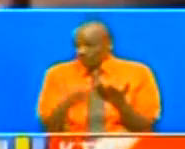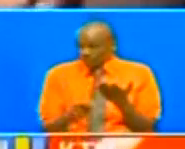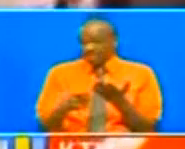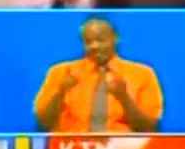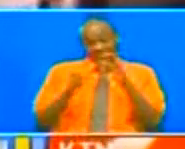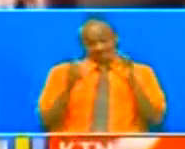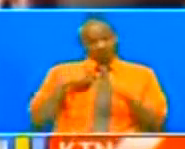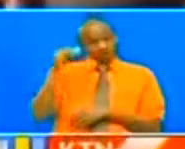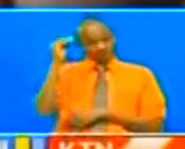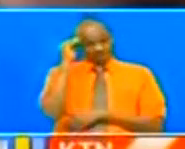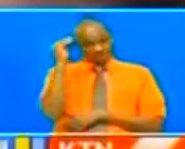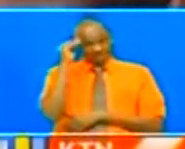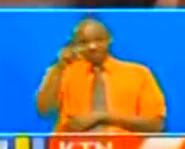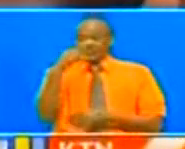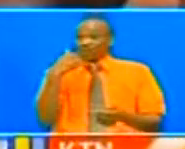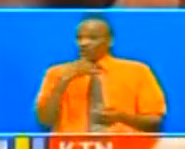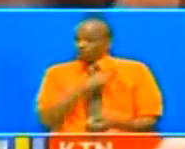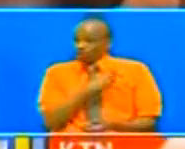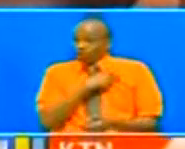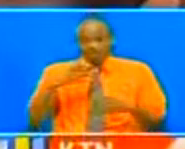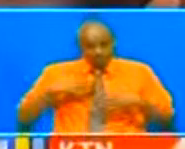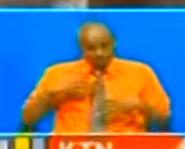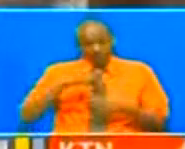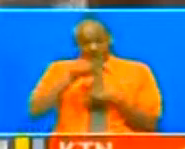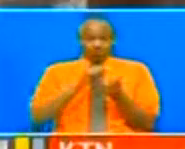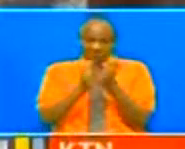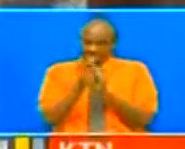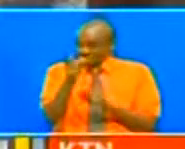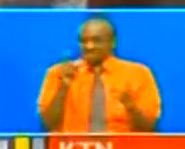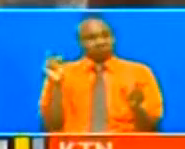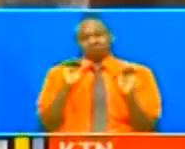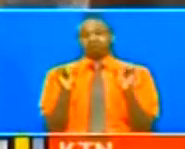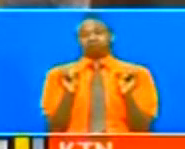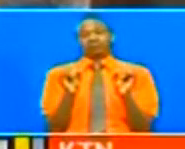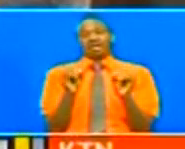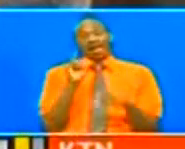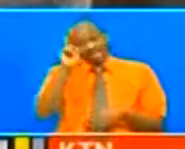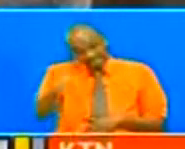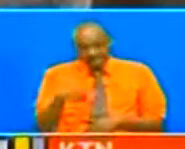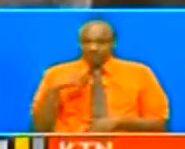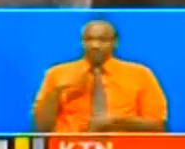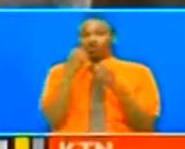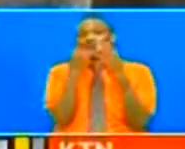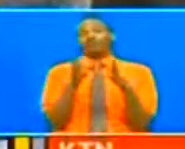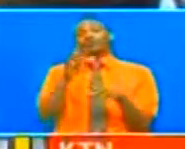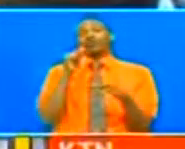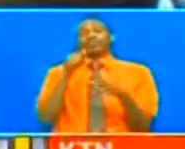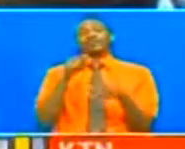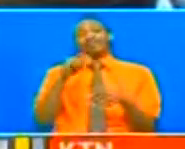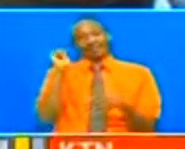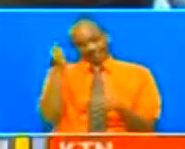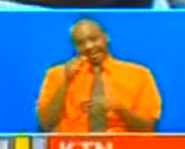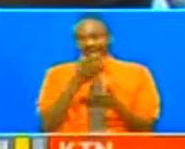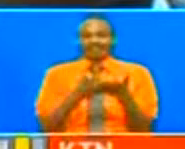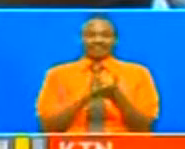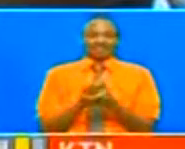Kaimenyi hakumhusisha yeyote katika uamuzi wa kuleta mabadiliko shuleni na baadaye kuwajulisha kupitia gazeti la serikali.